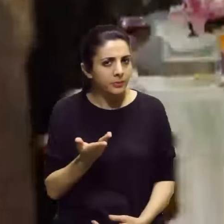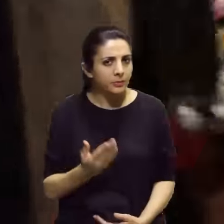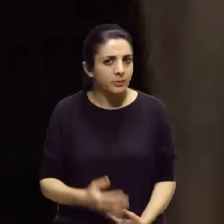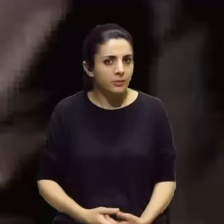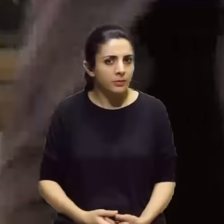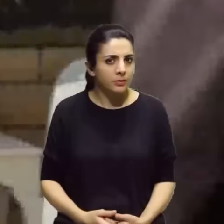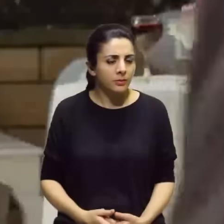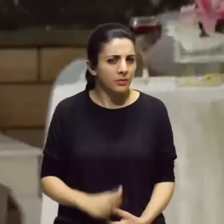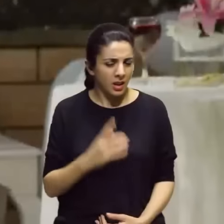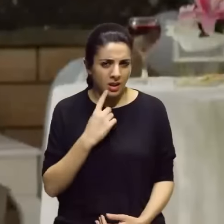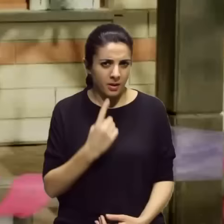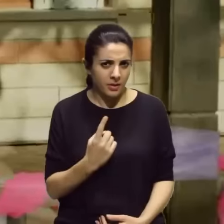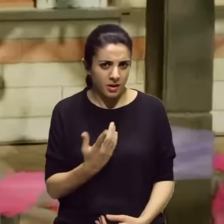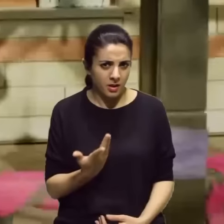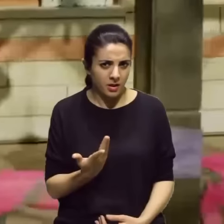Ne, nasıl?